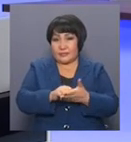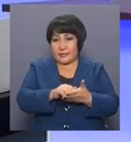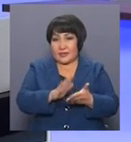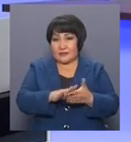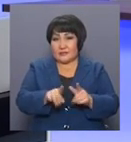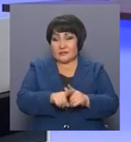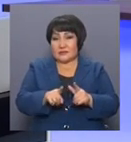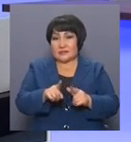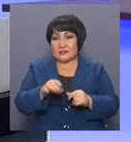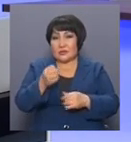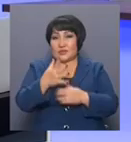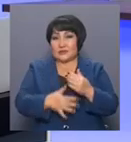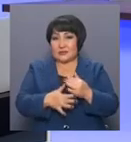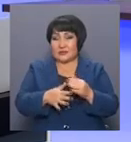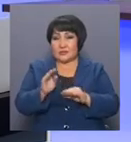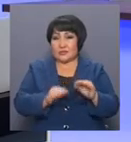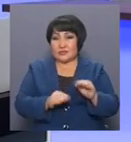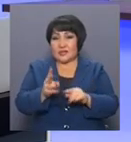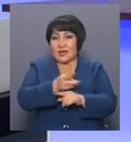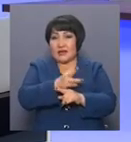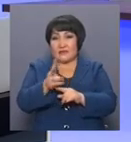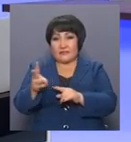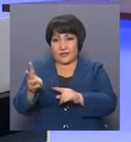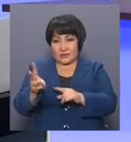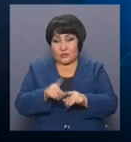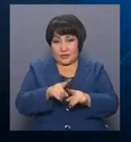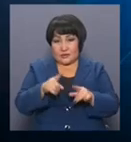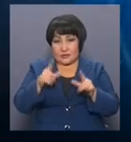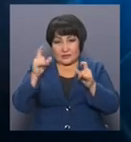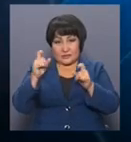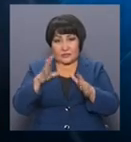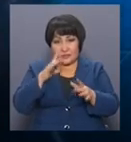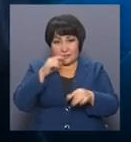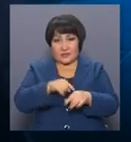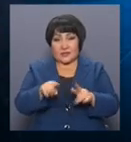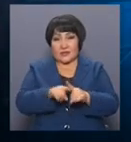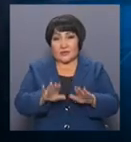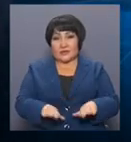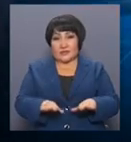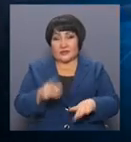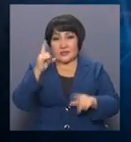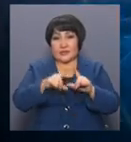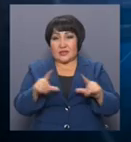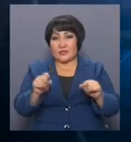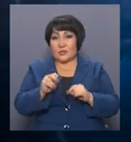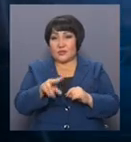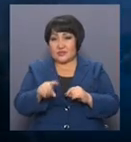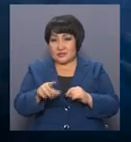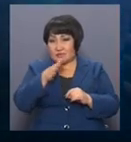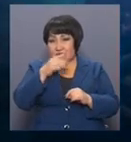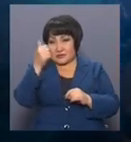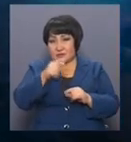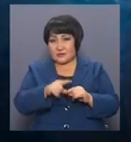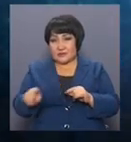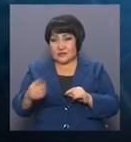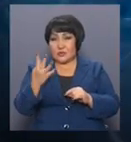орталығында орнатылған бейнебақылау камерасына түсіп қалған. Өңірлік ішкі істер департаментінің өкілдері ағымдағы жылдың 4-ші маусымында